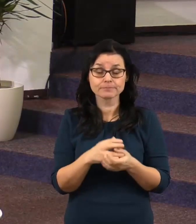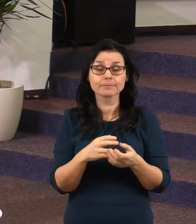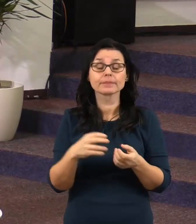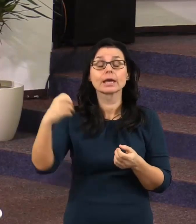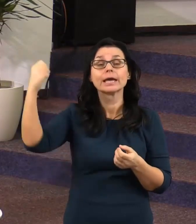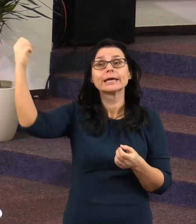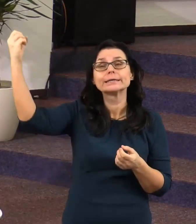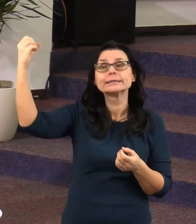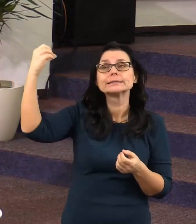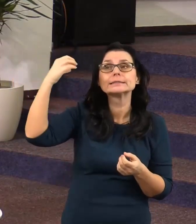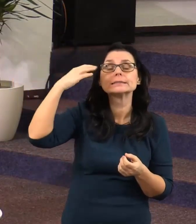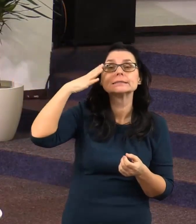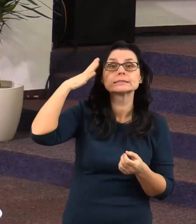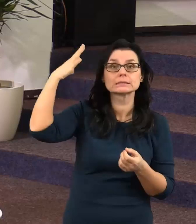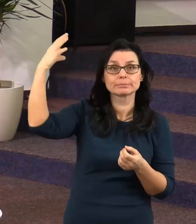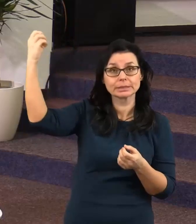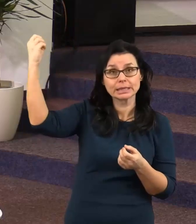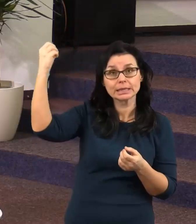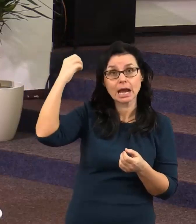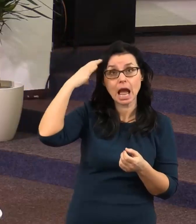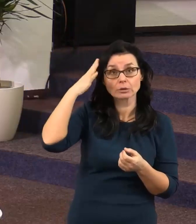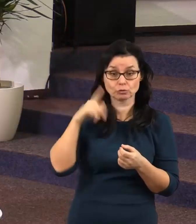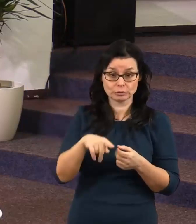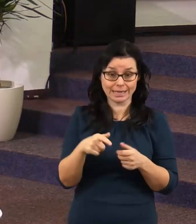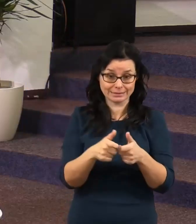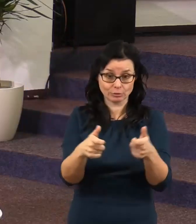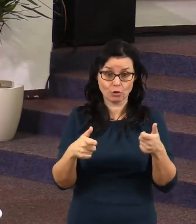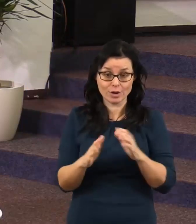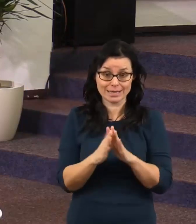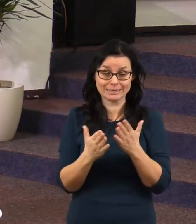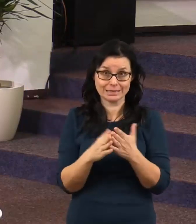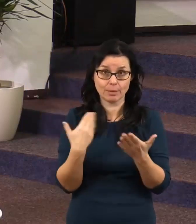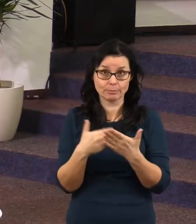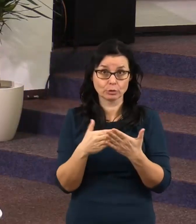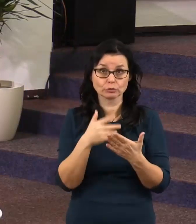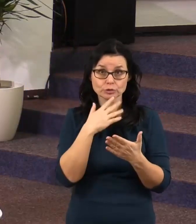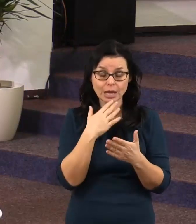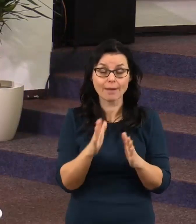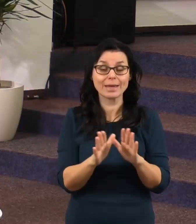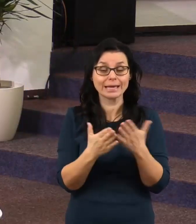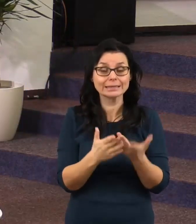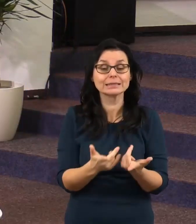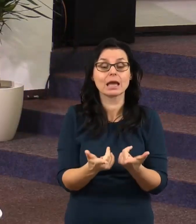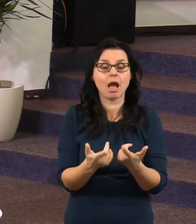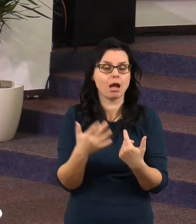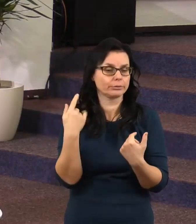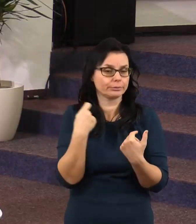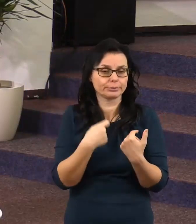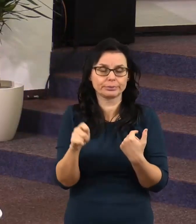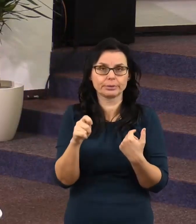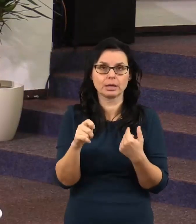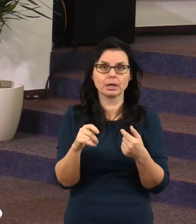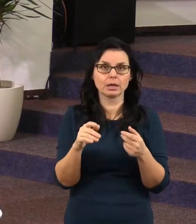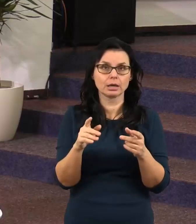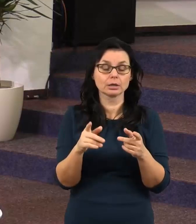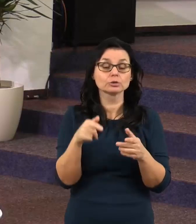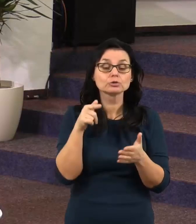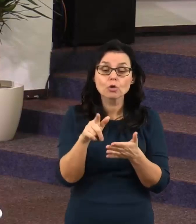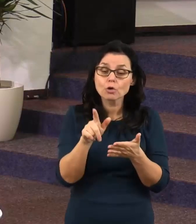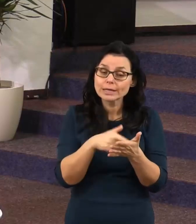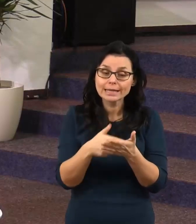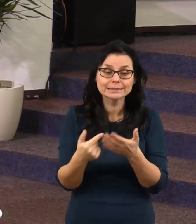Inspirátorem této knihy, proto ji říkáme kniha knih, toho božího slova nemohl být člověk,